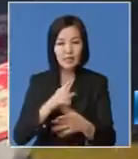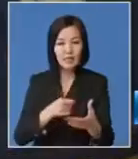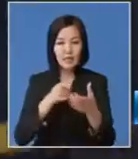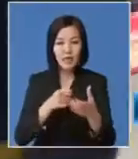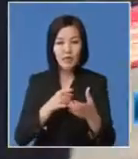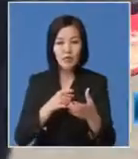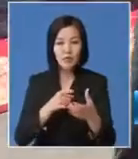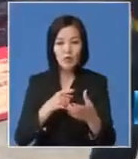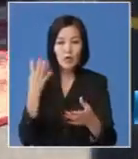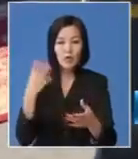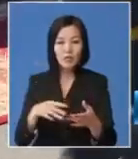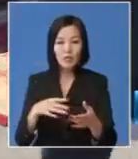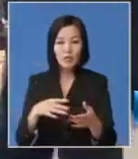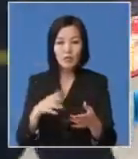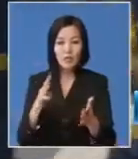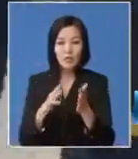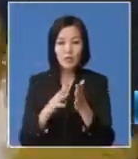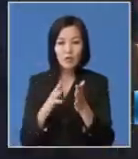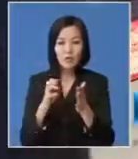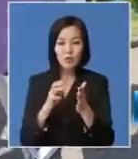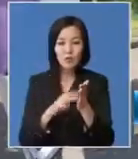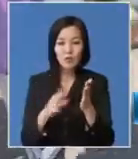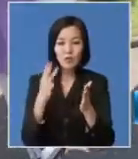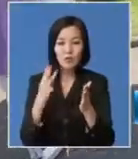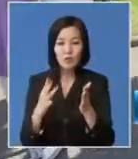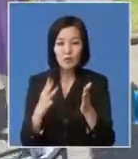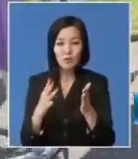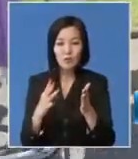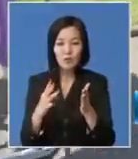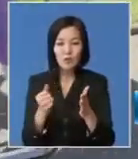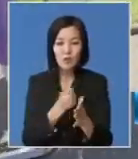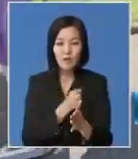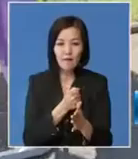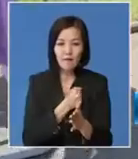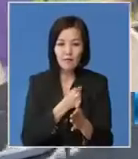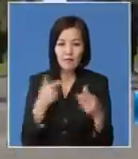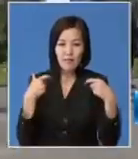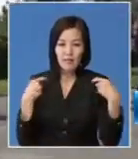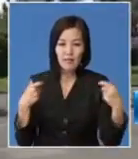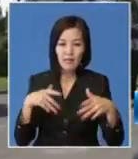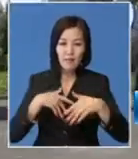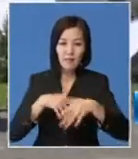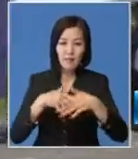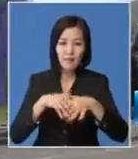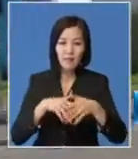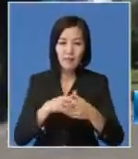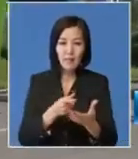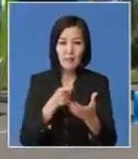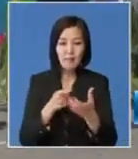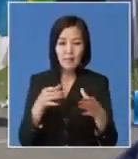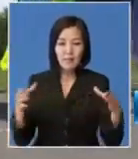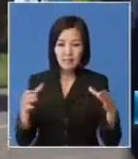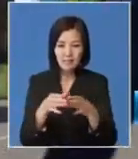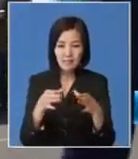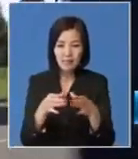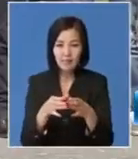күштерінің 40-398 әскери бөлімінің офицерлері сап түзеп өтті. Артынша мотоатқыштар батальоны, артиллериялық